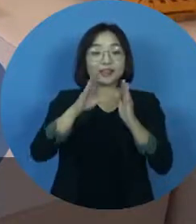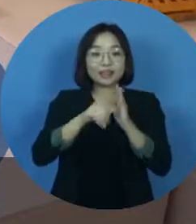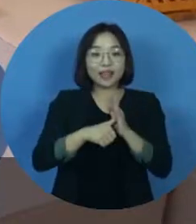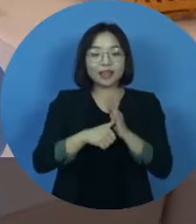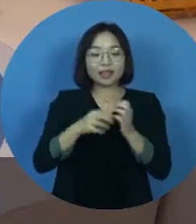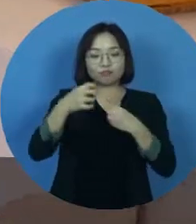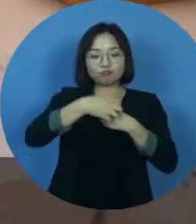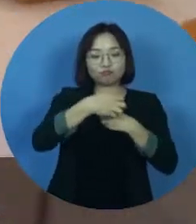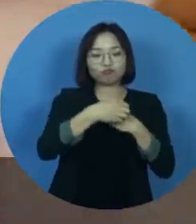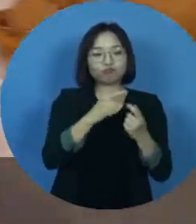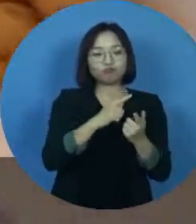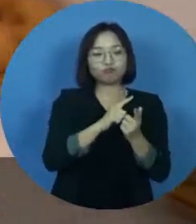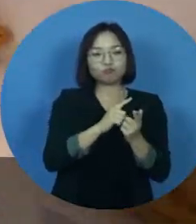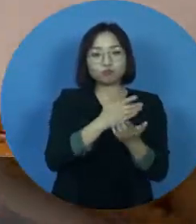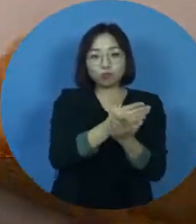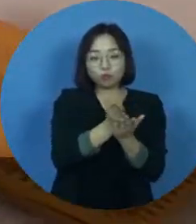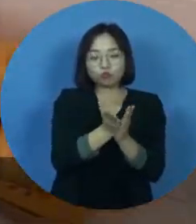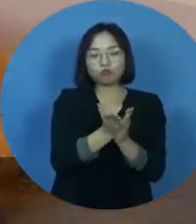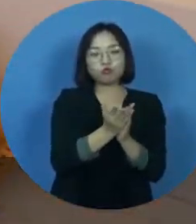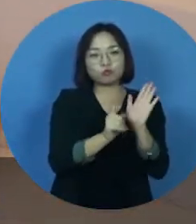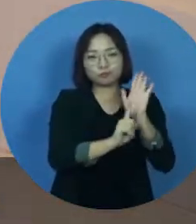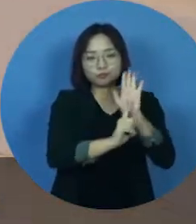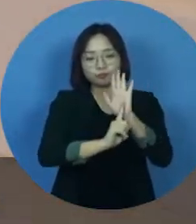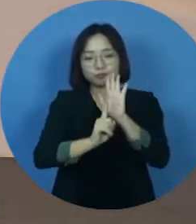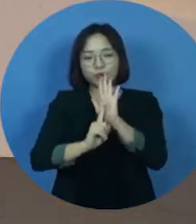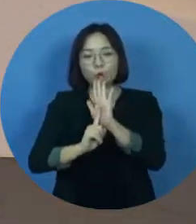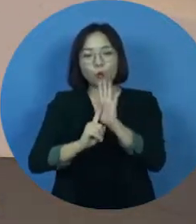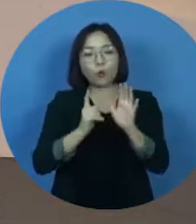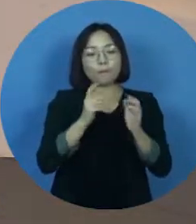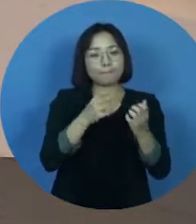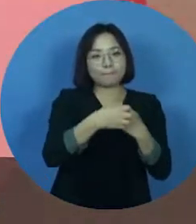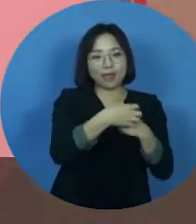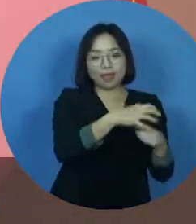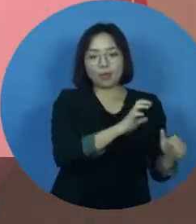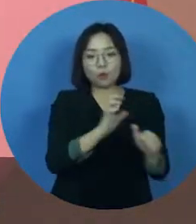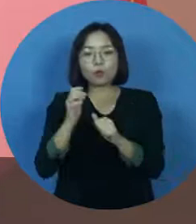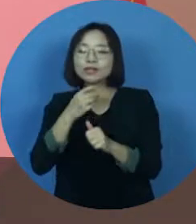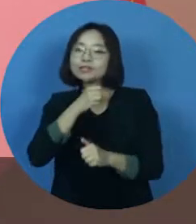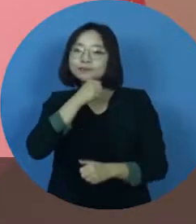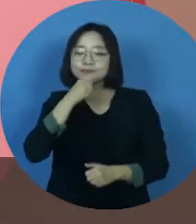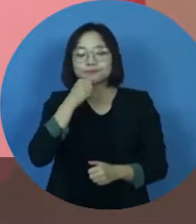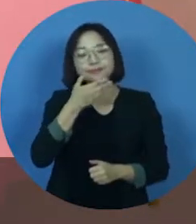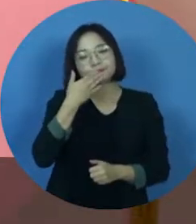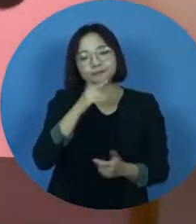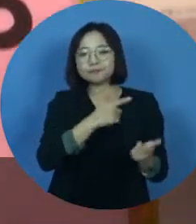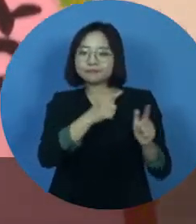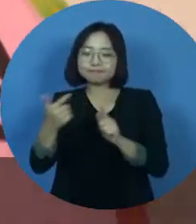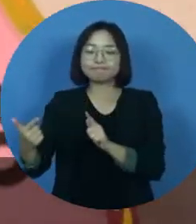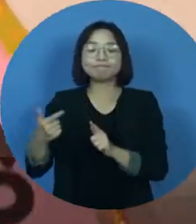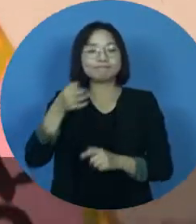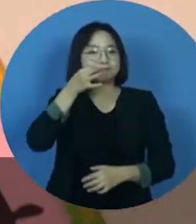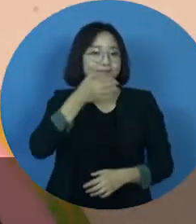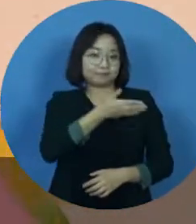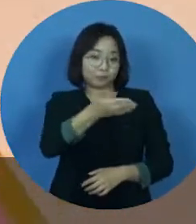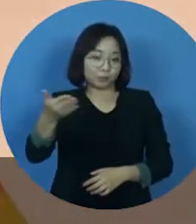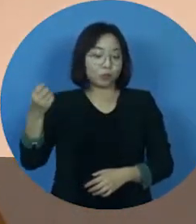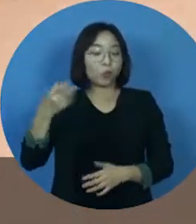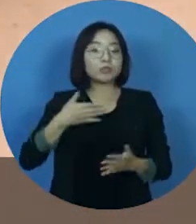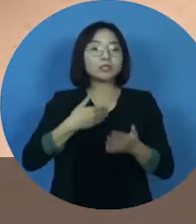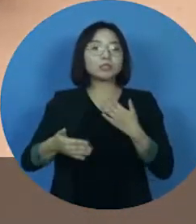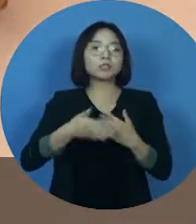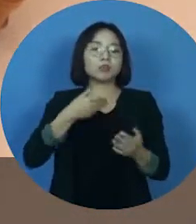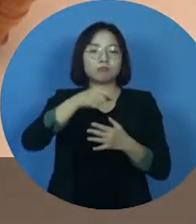또한 이날 행사에서는 다양한 배 품종 전시와 배를 이용한 가공품과 공예품, 음식들이 선보였으며 각종